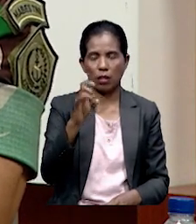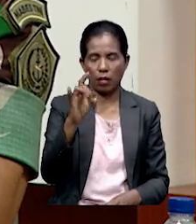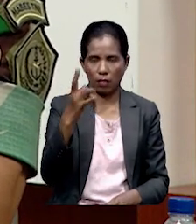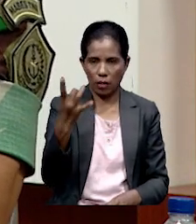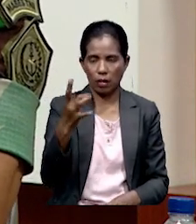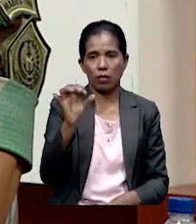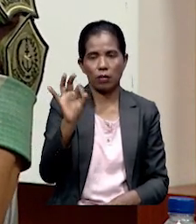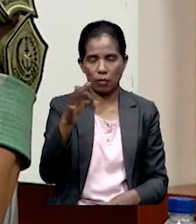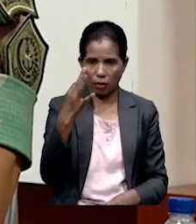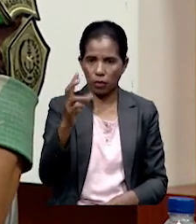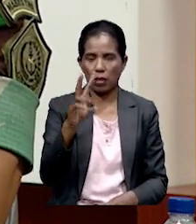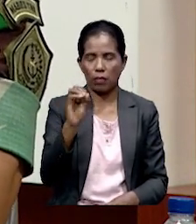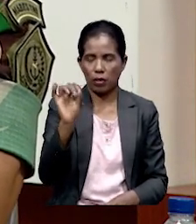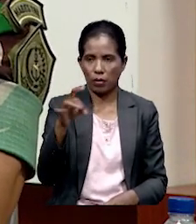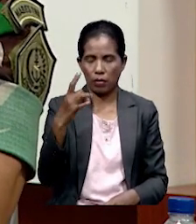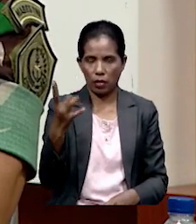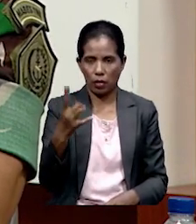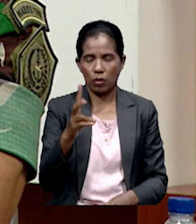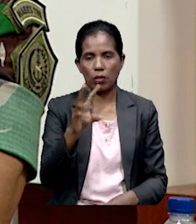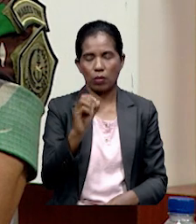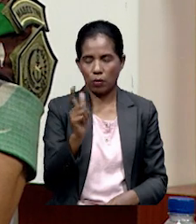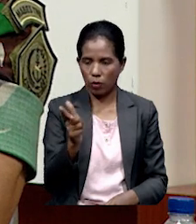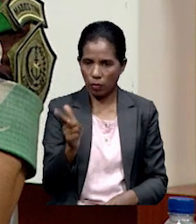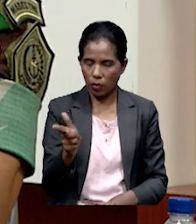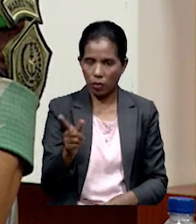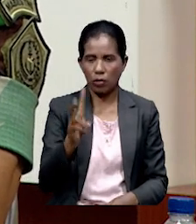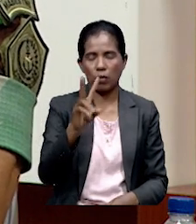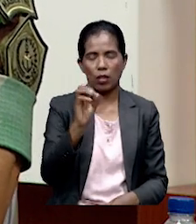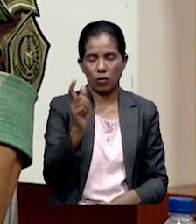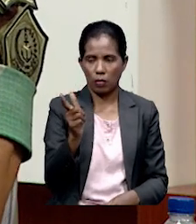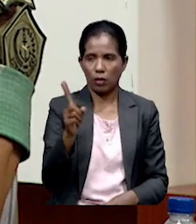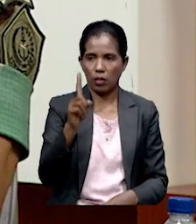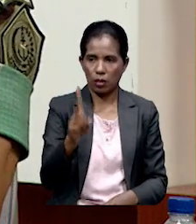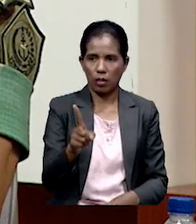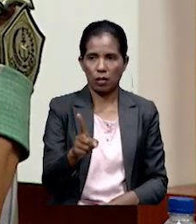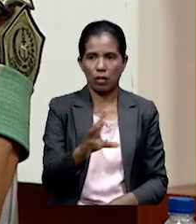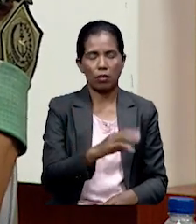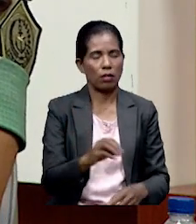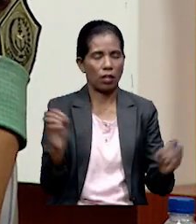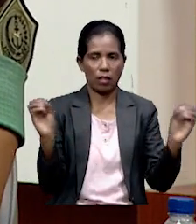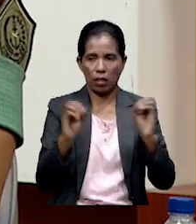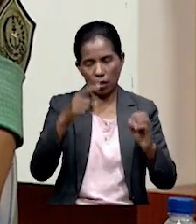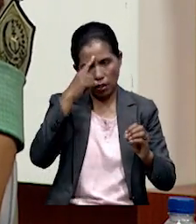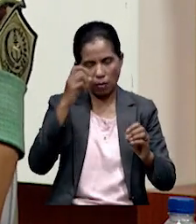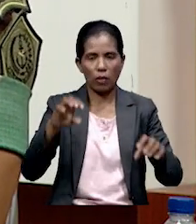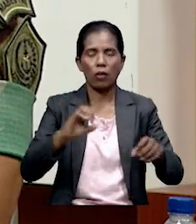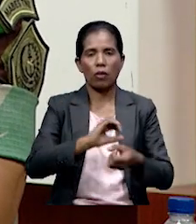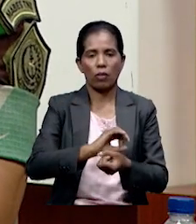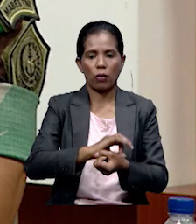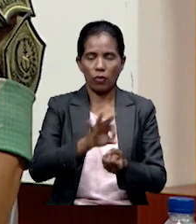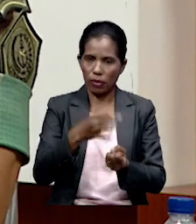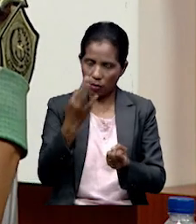2018-2019 tapi 2020 dan 2021 itu absen karena covert kemarin baru